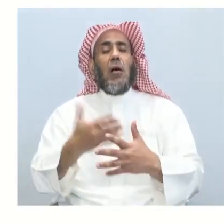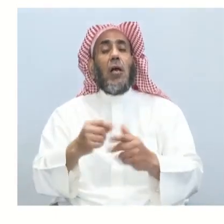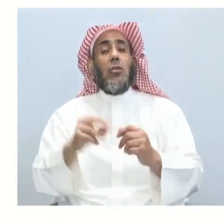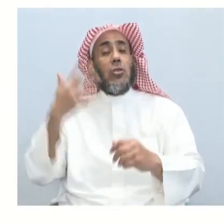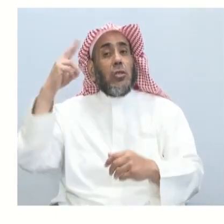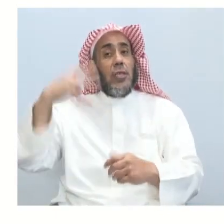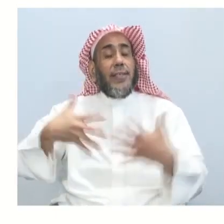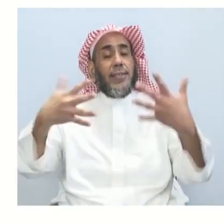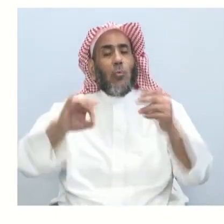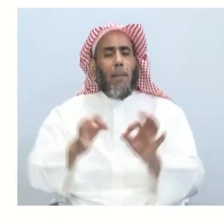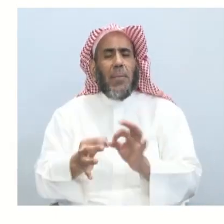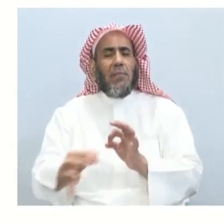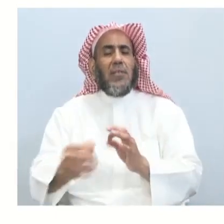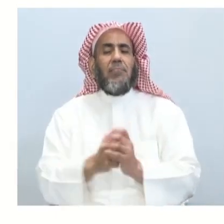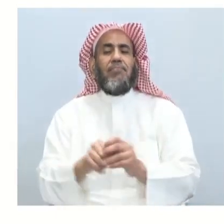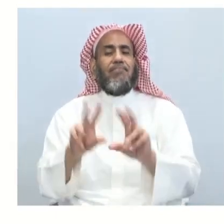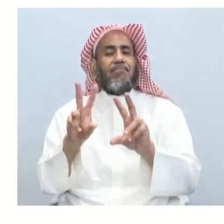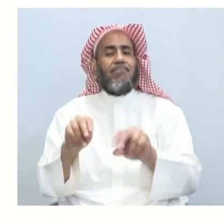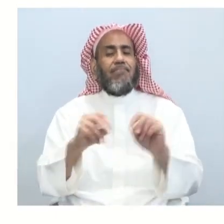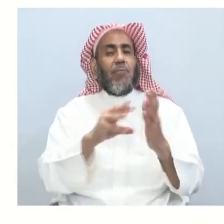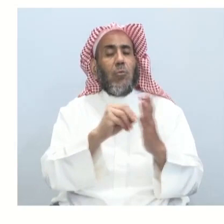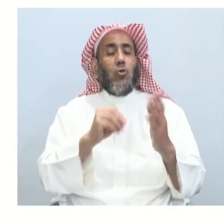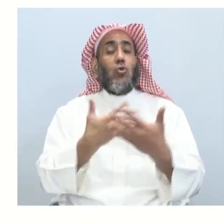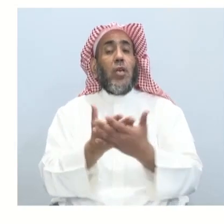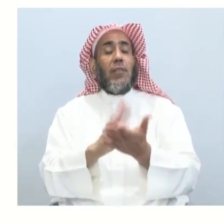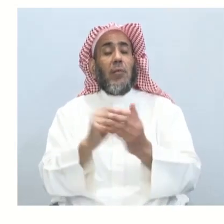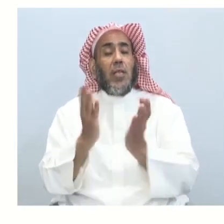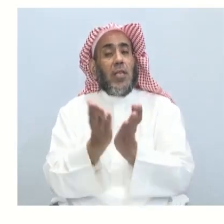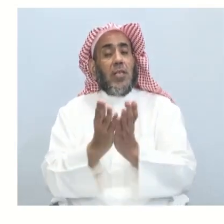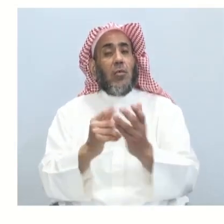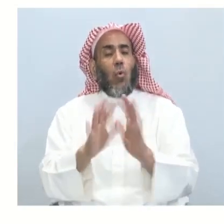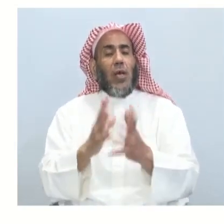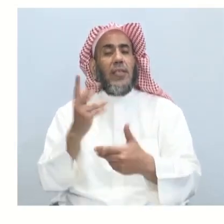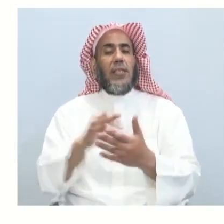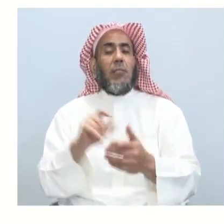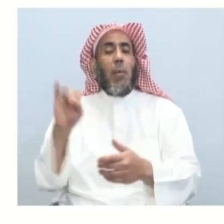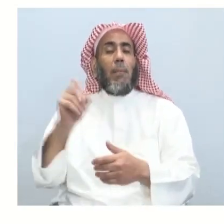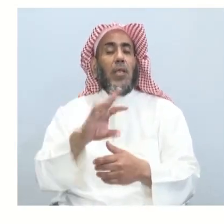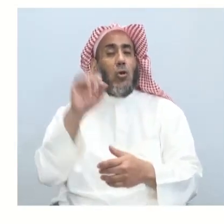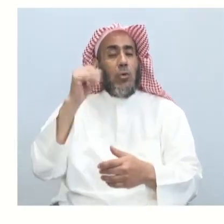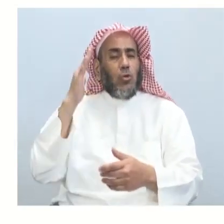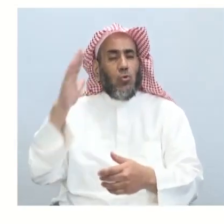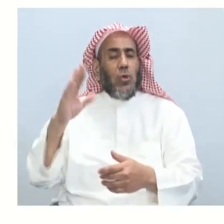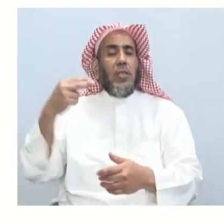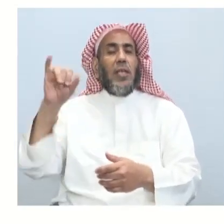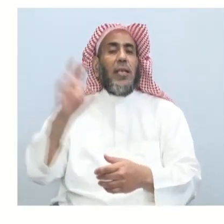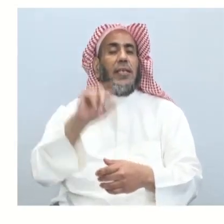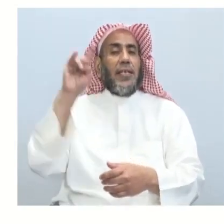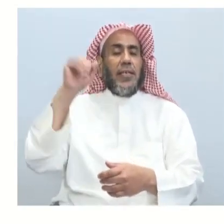السعودي بتفصيله وتحدث عن بعض بعض النماذج يشارك تقديم هذا الدرس في لغه الاشاره الاستاذ محمد القبيشي